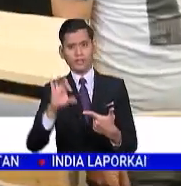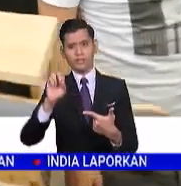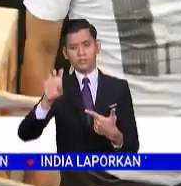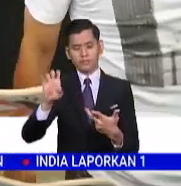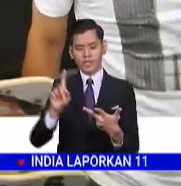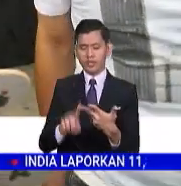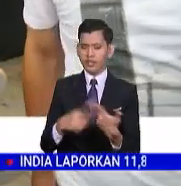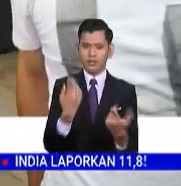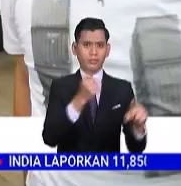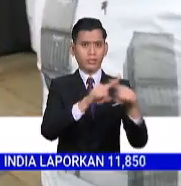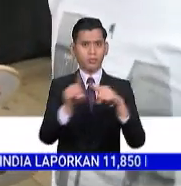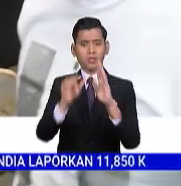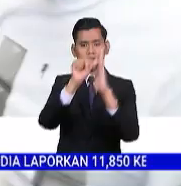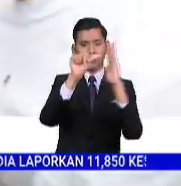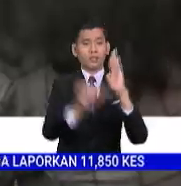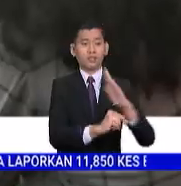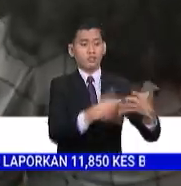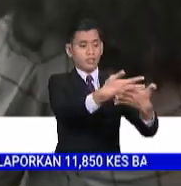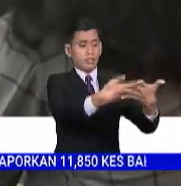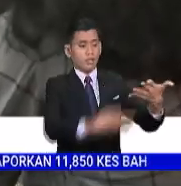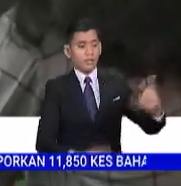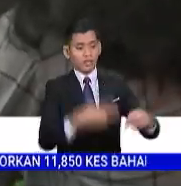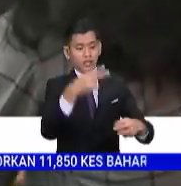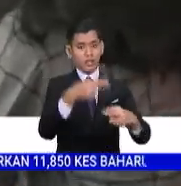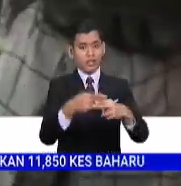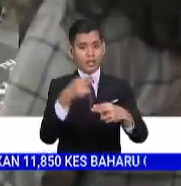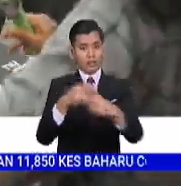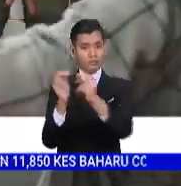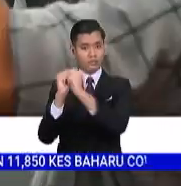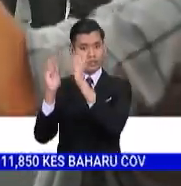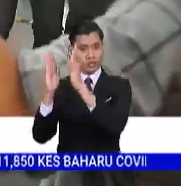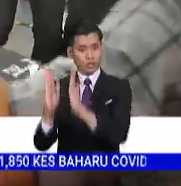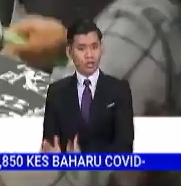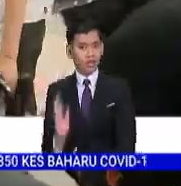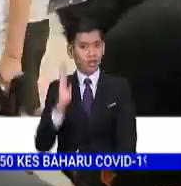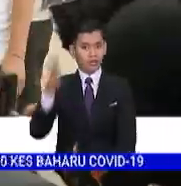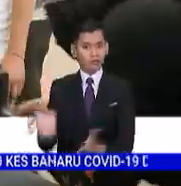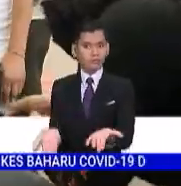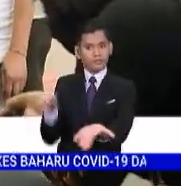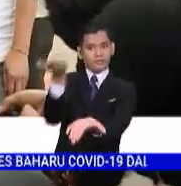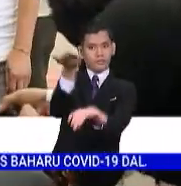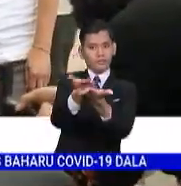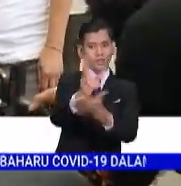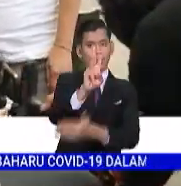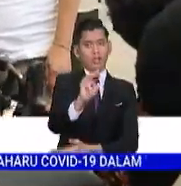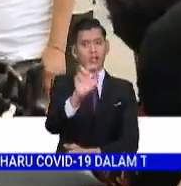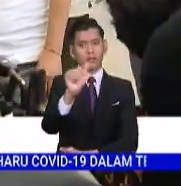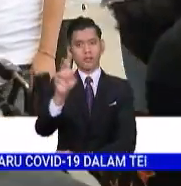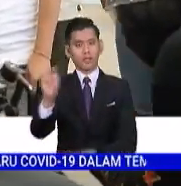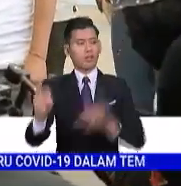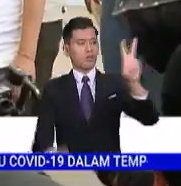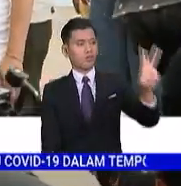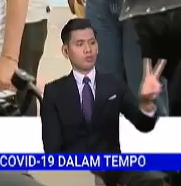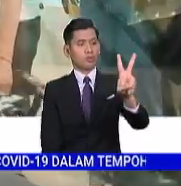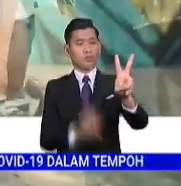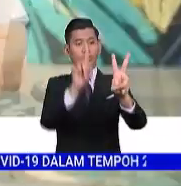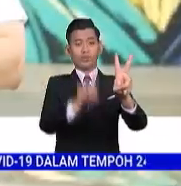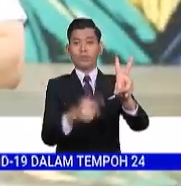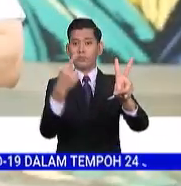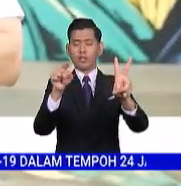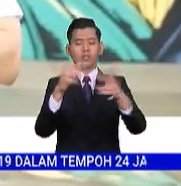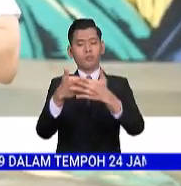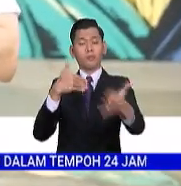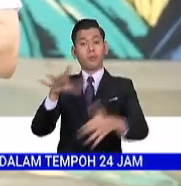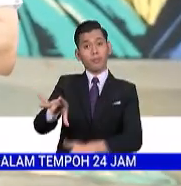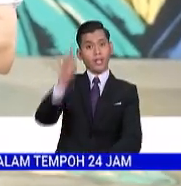skating. Senarai nama panjang atlet akan dikemukakan kepada Majlis Sukan Negara MSN pada 22 November ini sebelum pemilihan